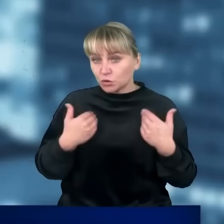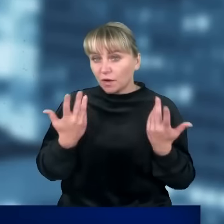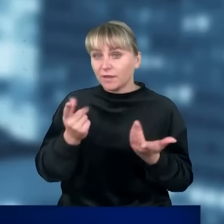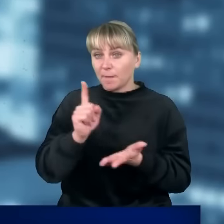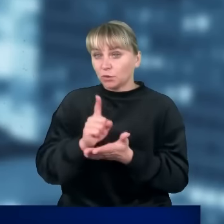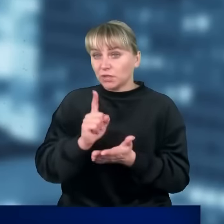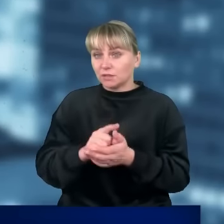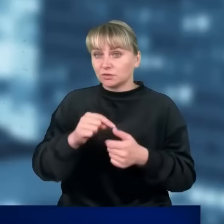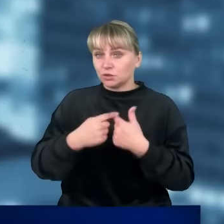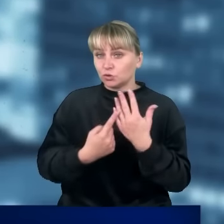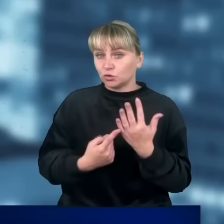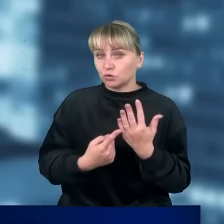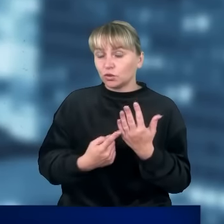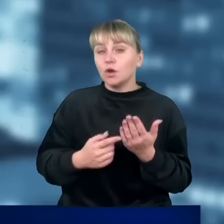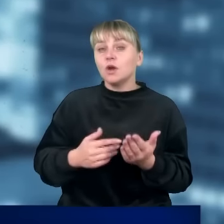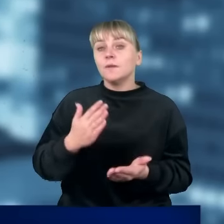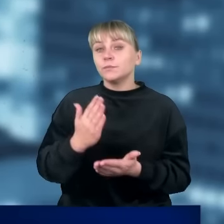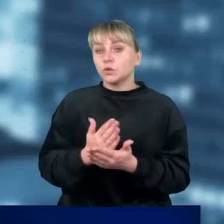ważne jest już zaledwie dla